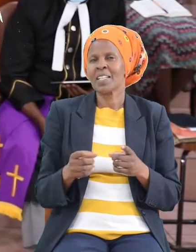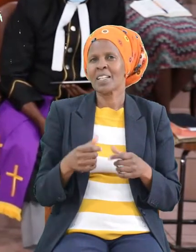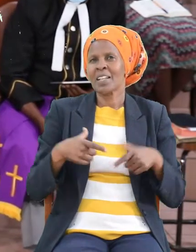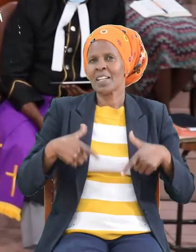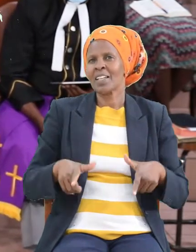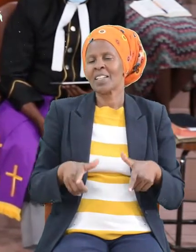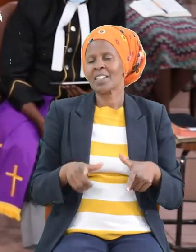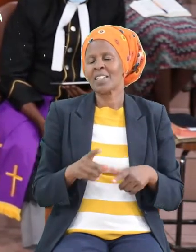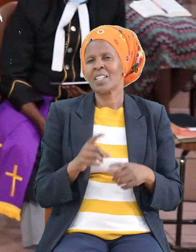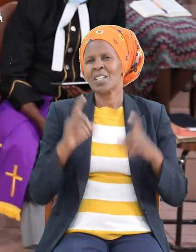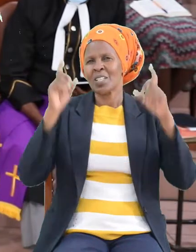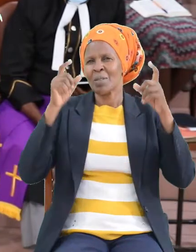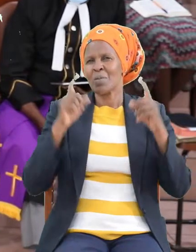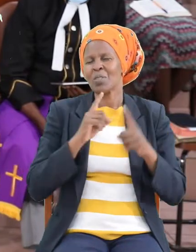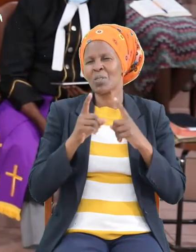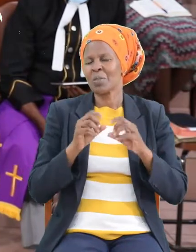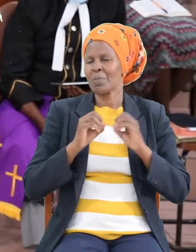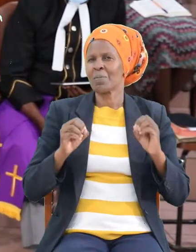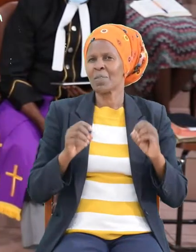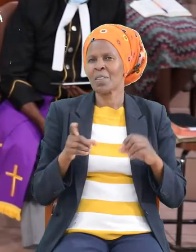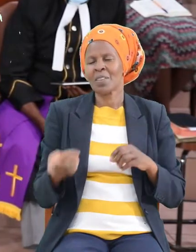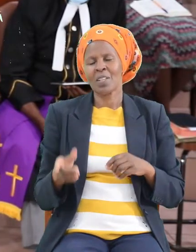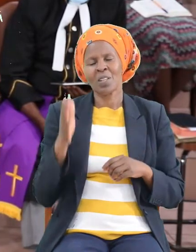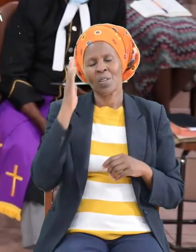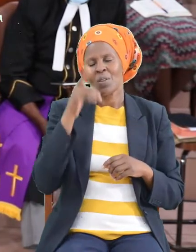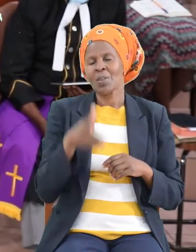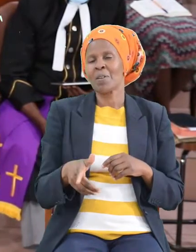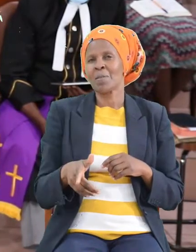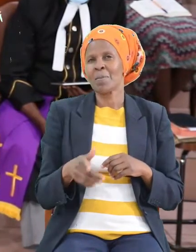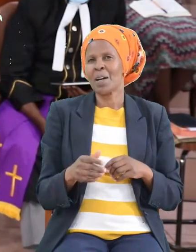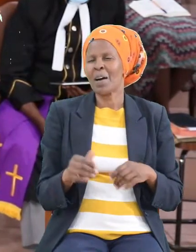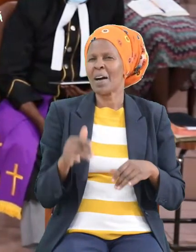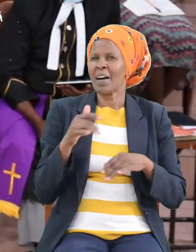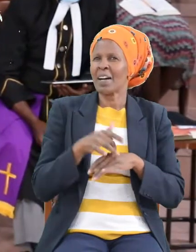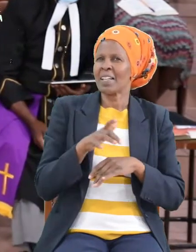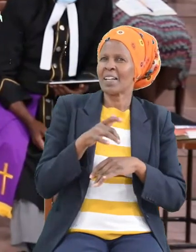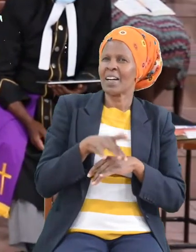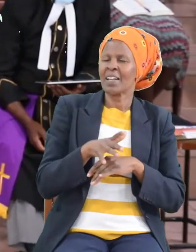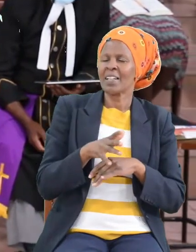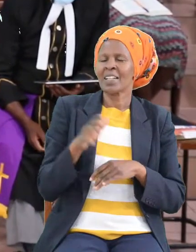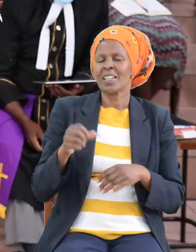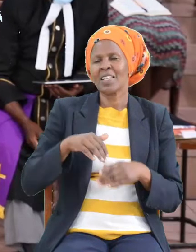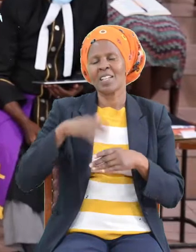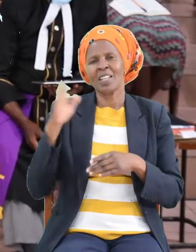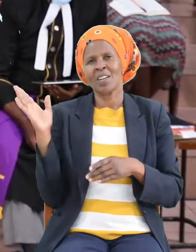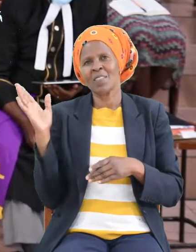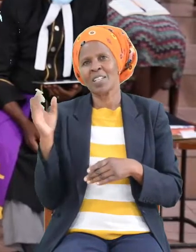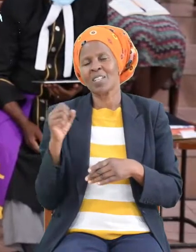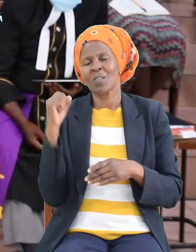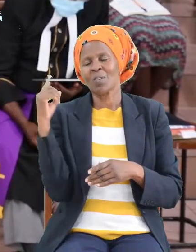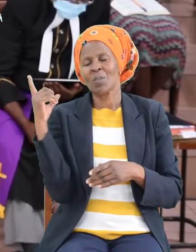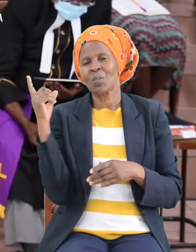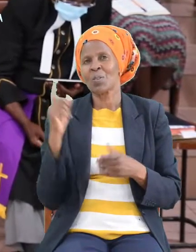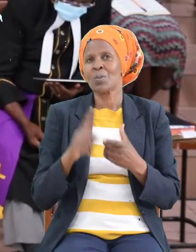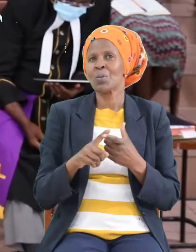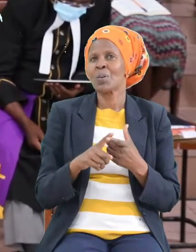kunena kwa sababu walimjua. Hata alfajiri na mapema sana akaondoka, akatoka